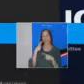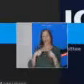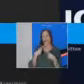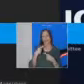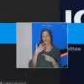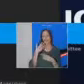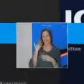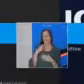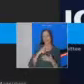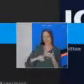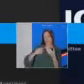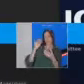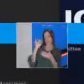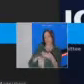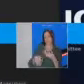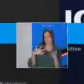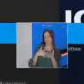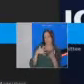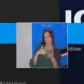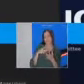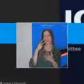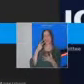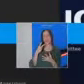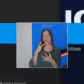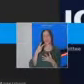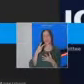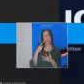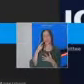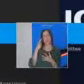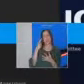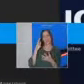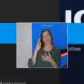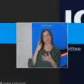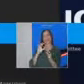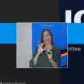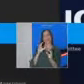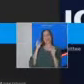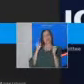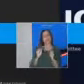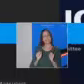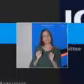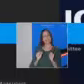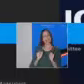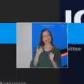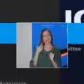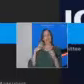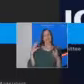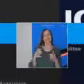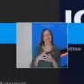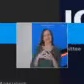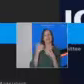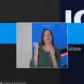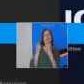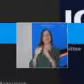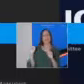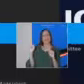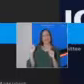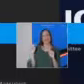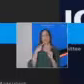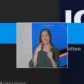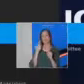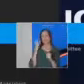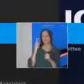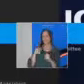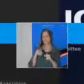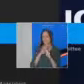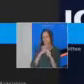ממש לפני חודש הסקר הסתיים, ואנחנו רואים פה איזושהי מגמה יציבה ואפילו מתחזקת למפלגה